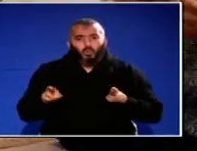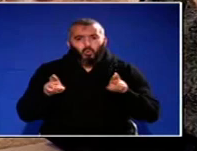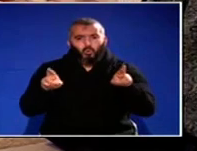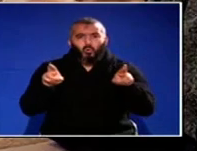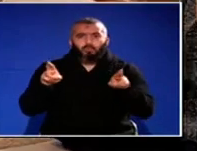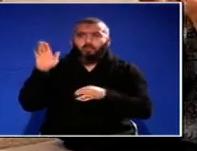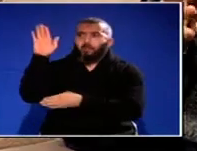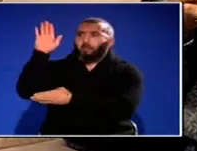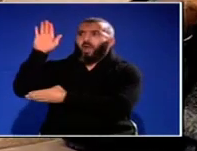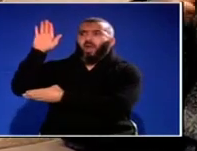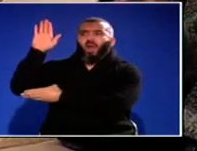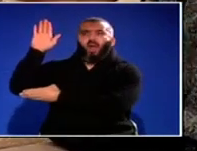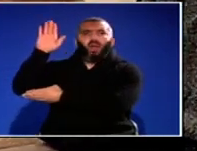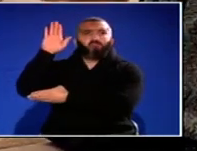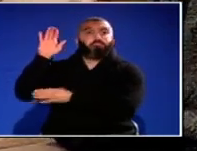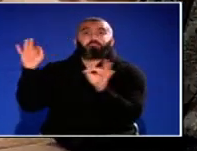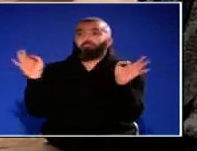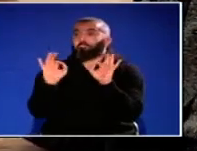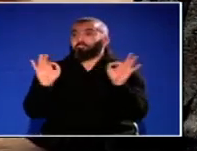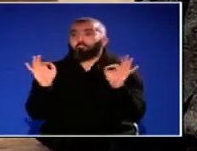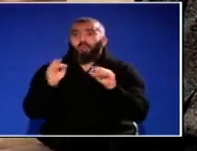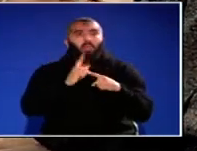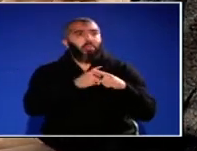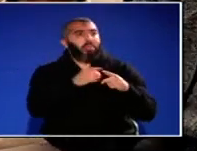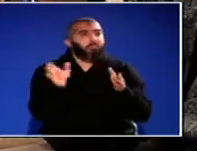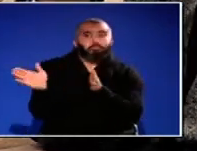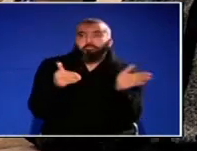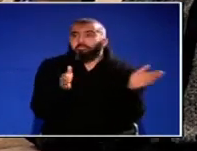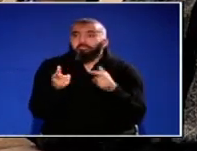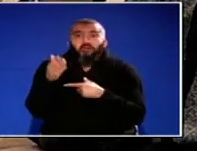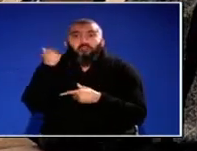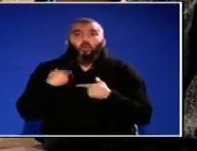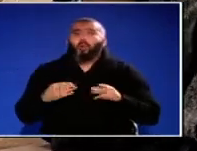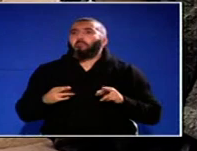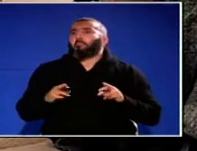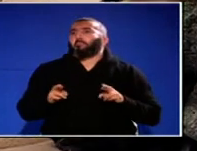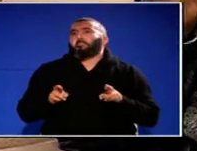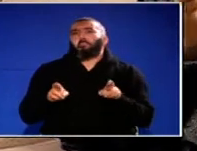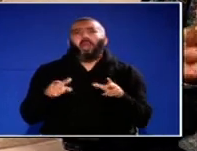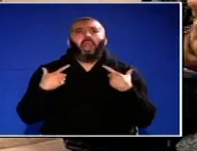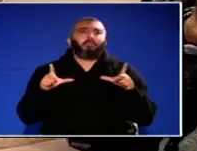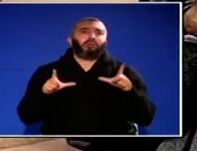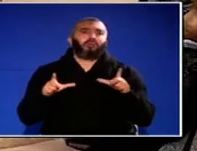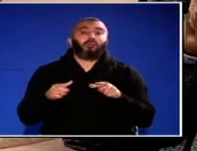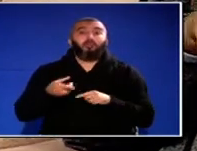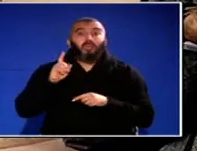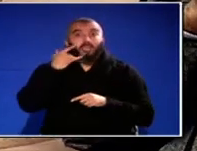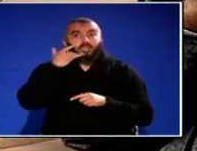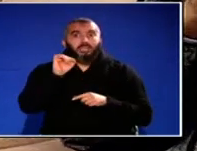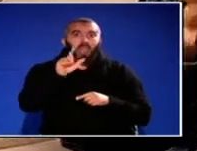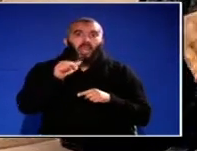لا ممنوع ولا واجب ولا كذا ولا مسموح فإنه يسير بهوى، ولكن عندما يدخل في